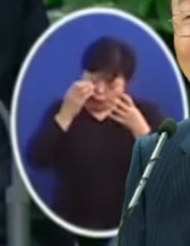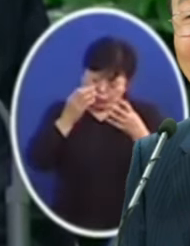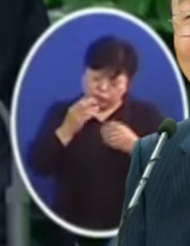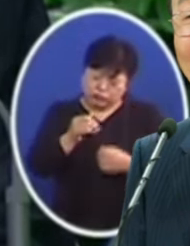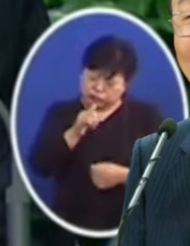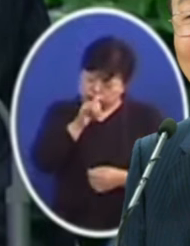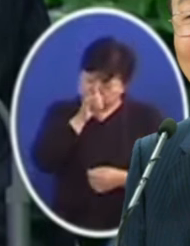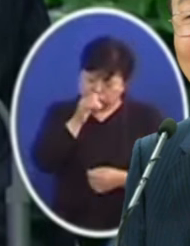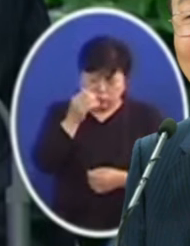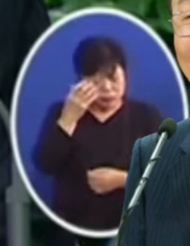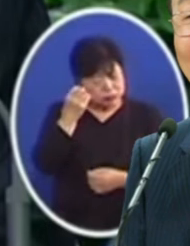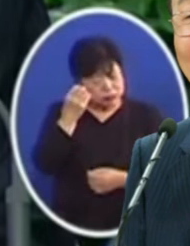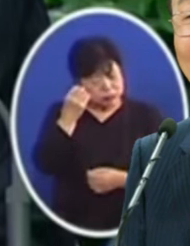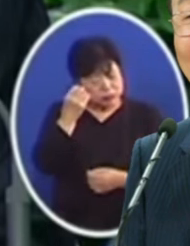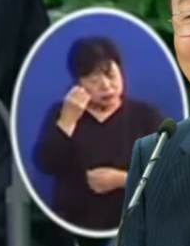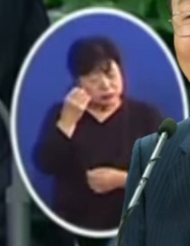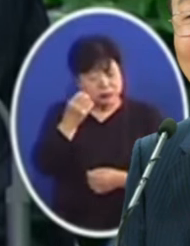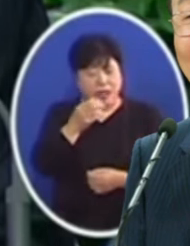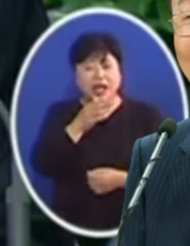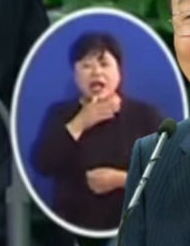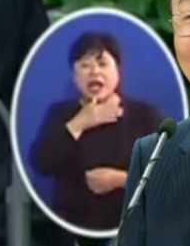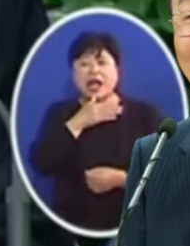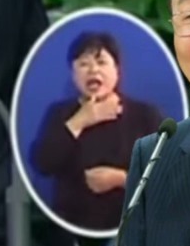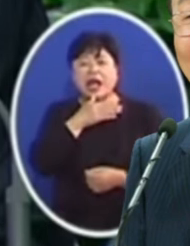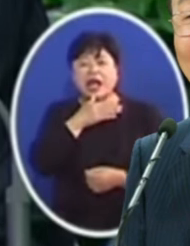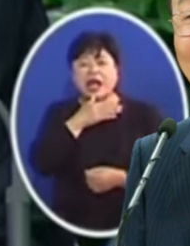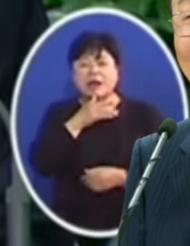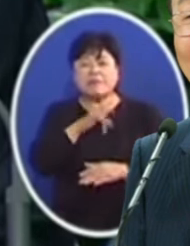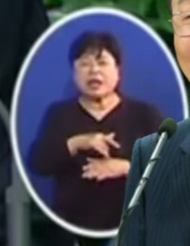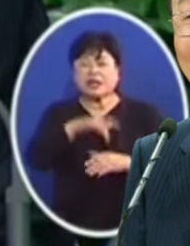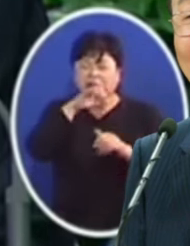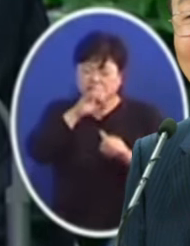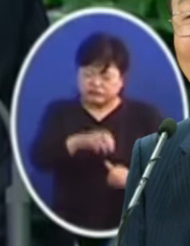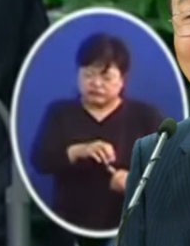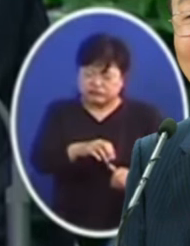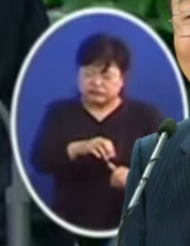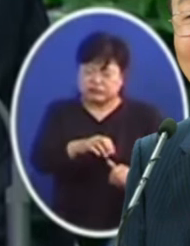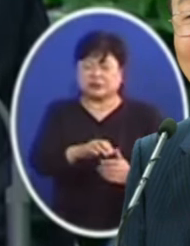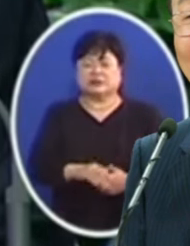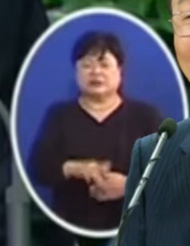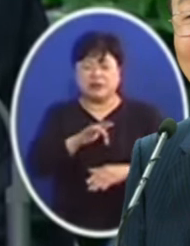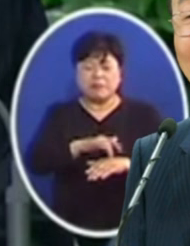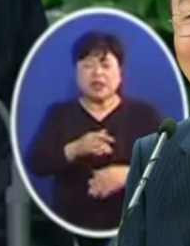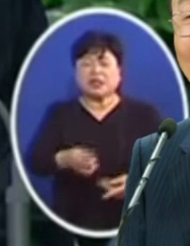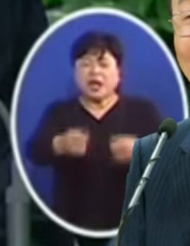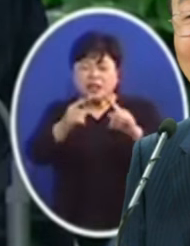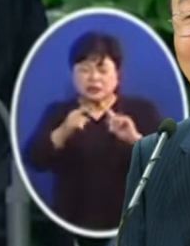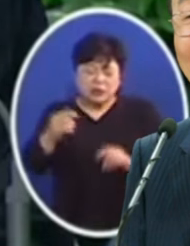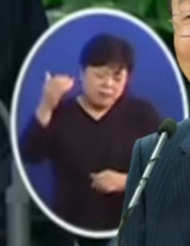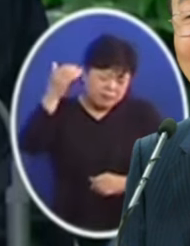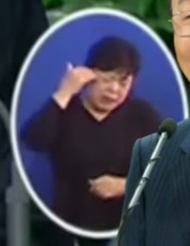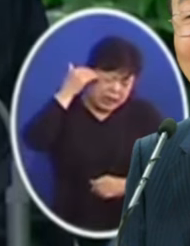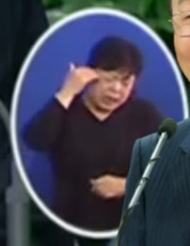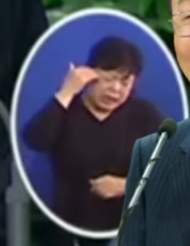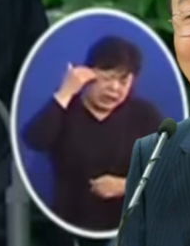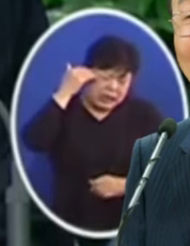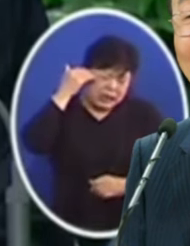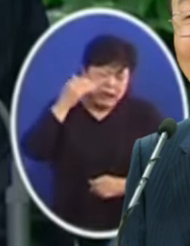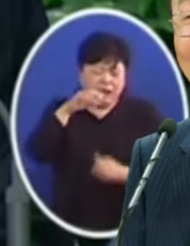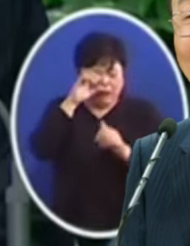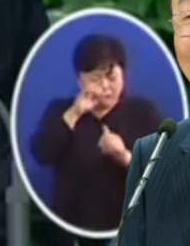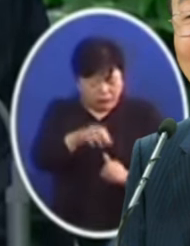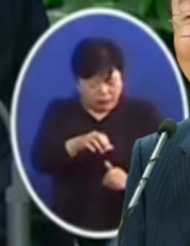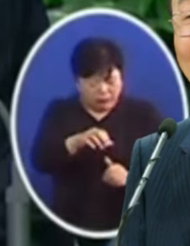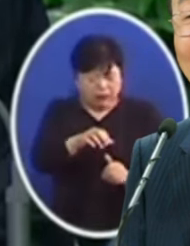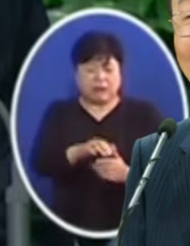고통스러울까? 아, 마귀가 또 억압을 하는구나. 마귀가 오면은 회방을 하든지 억압을